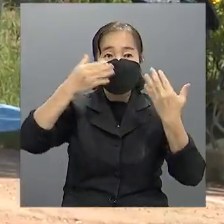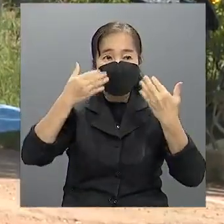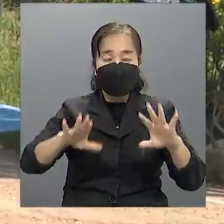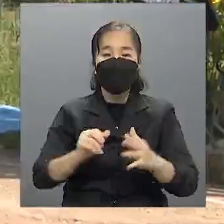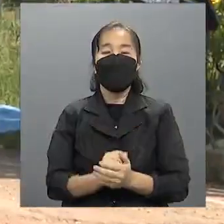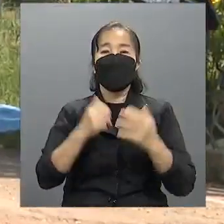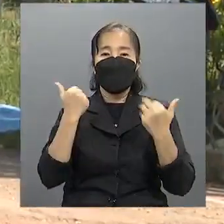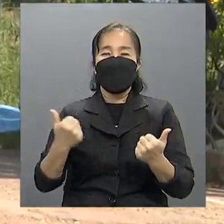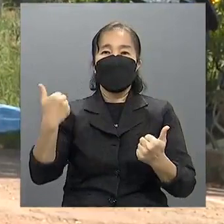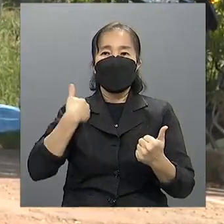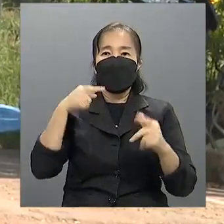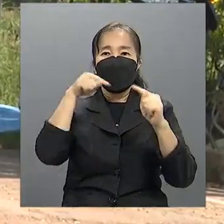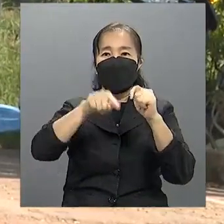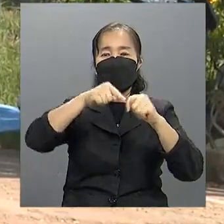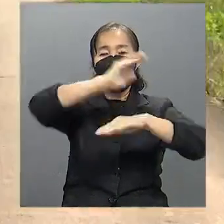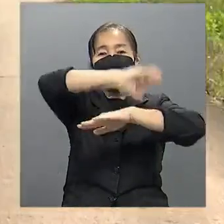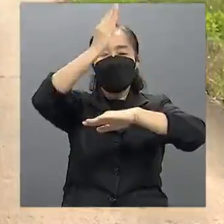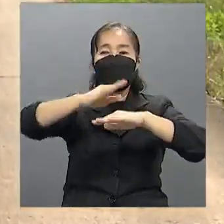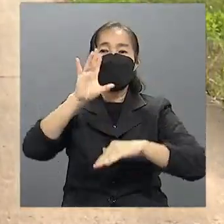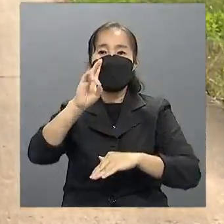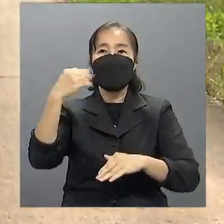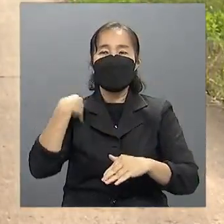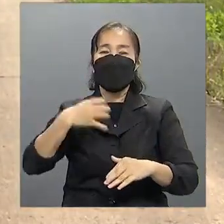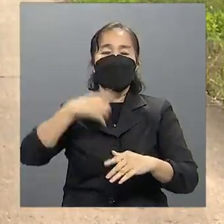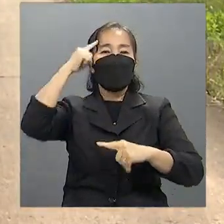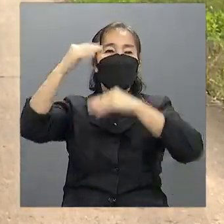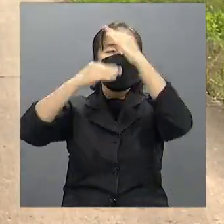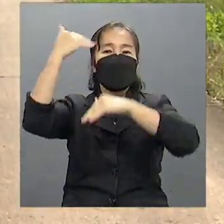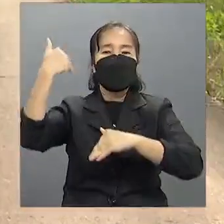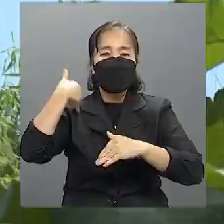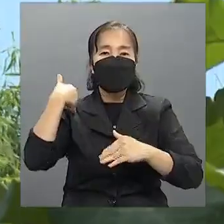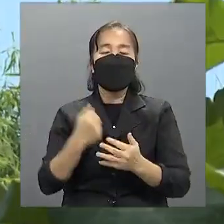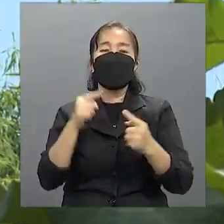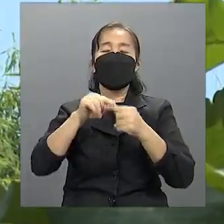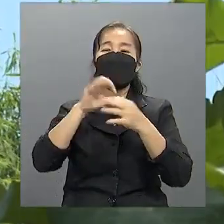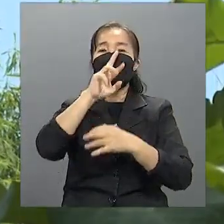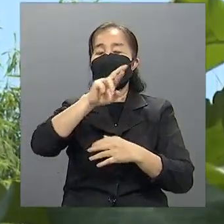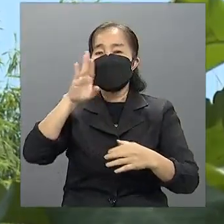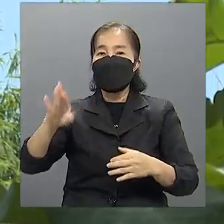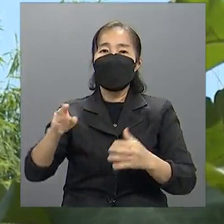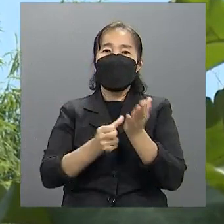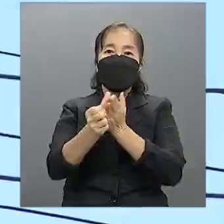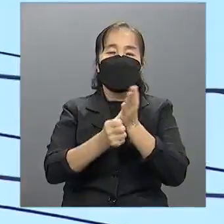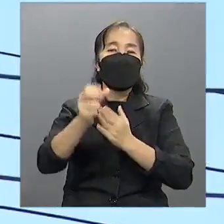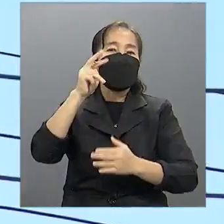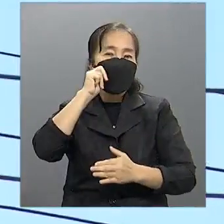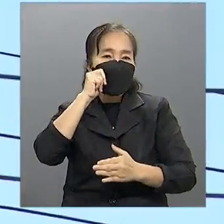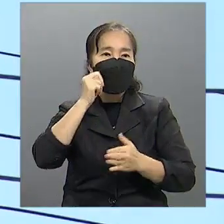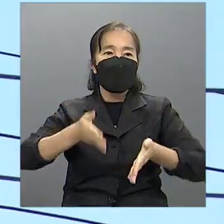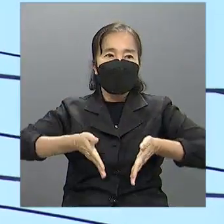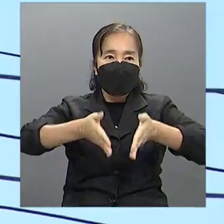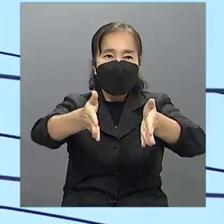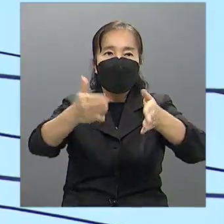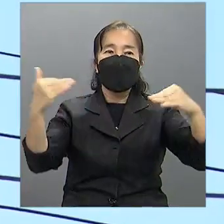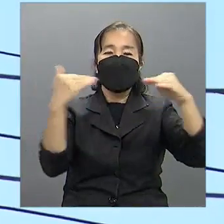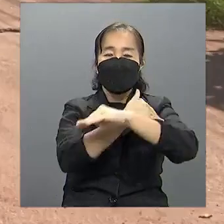การเห็นการพัฒนาในพื้นที่ทั้งการปรับปรุงระบบสาธารณูปโภคถนนน้ำประปาไฟฟ้าและ